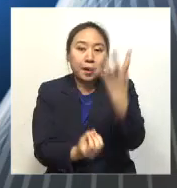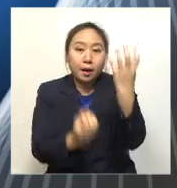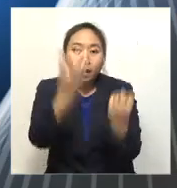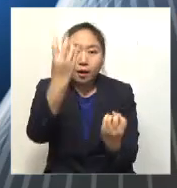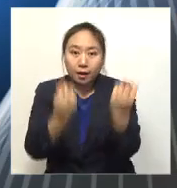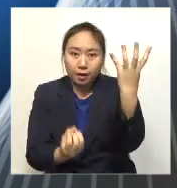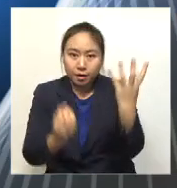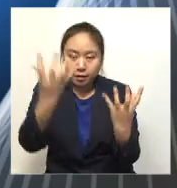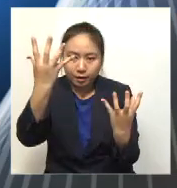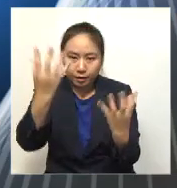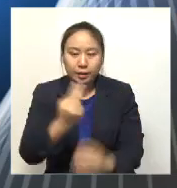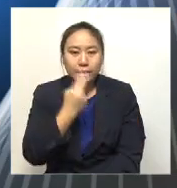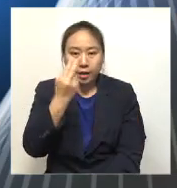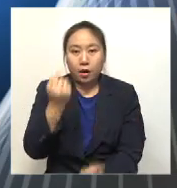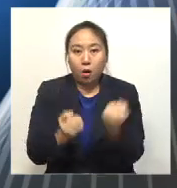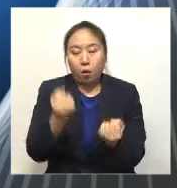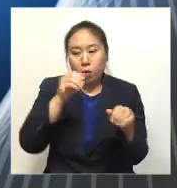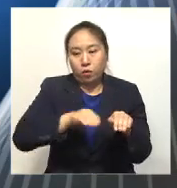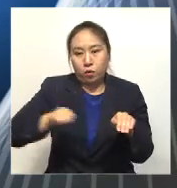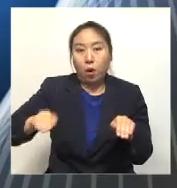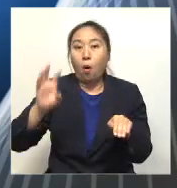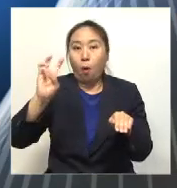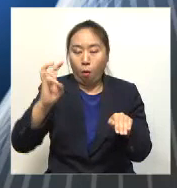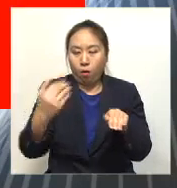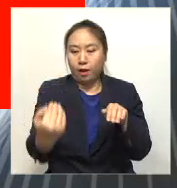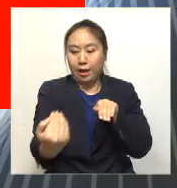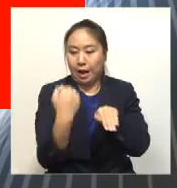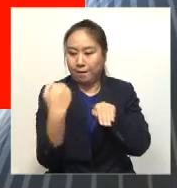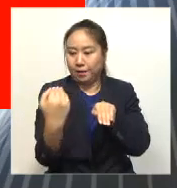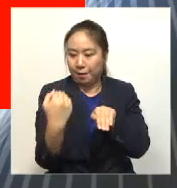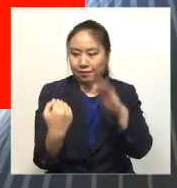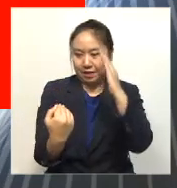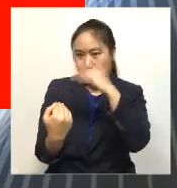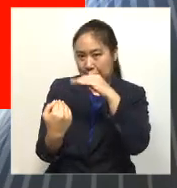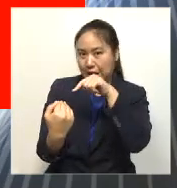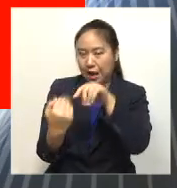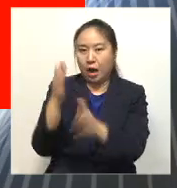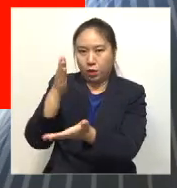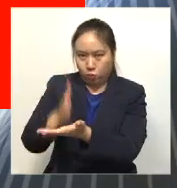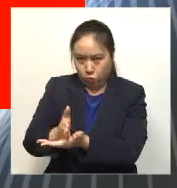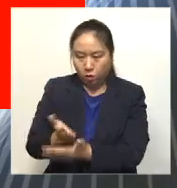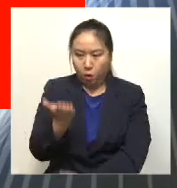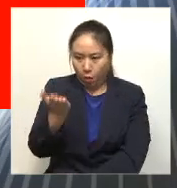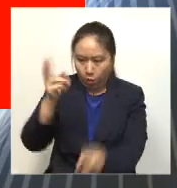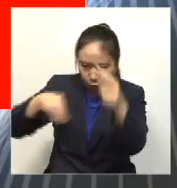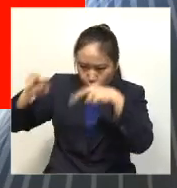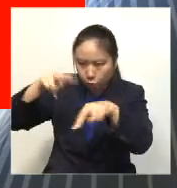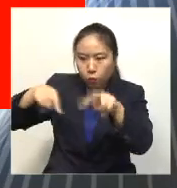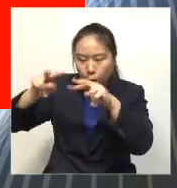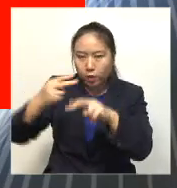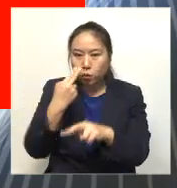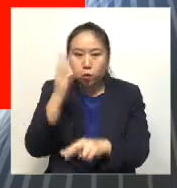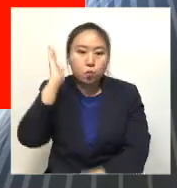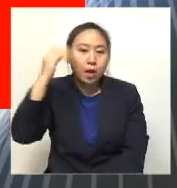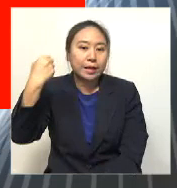สงวนแห่งชาติป่าวังใหญ่ก็พบรถทั้ง6คันขับสวนทางออกมาเจ้าหน้าที่ก็เลยเรียกให้หยุดรถแล้วก็ขอตรวจค้นพบ